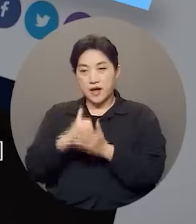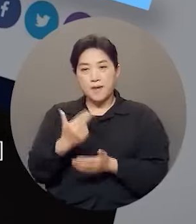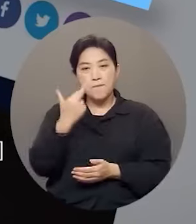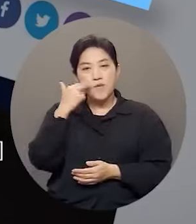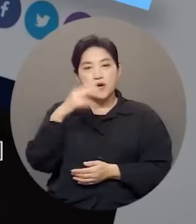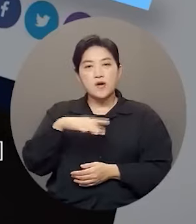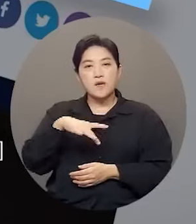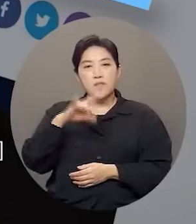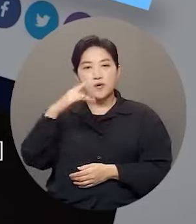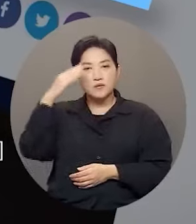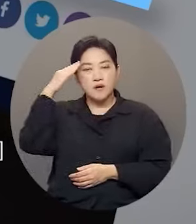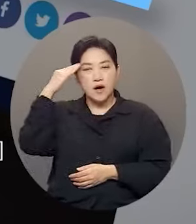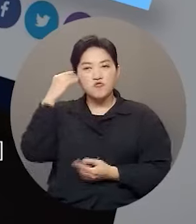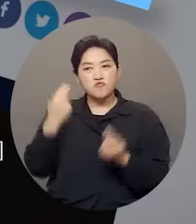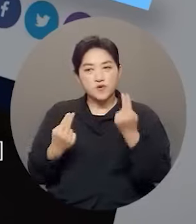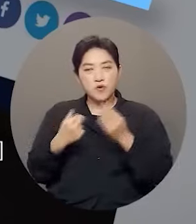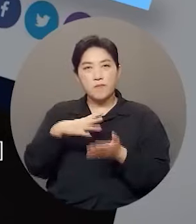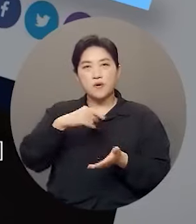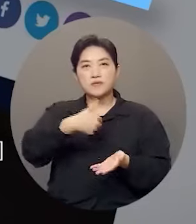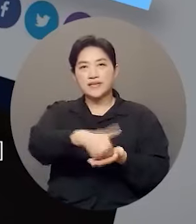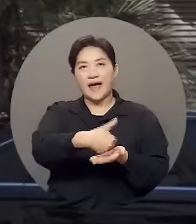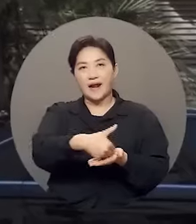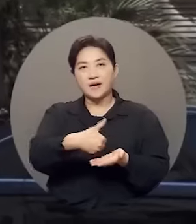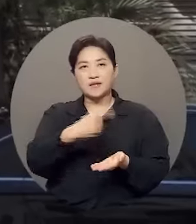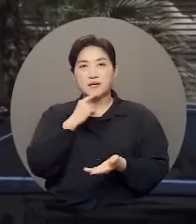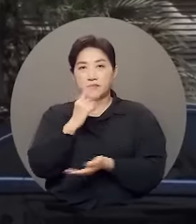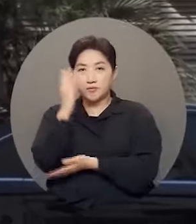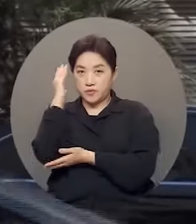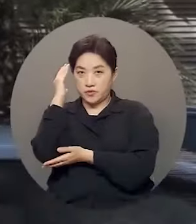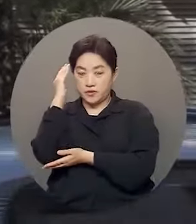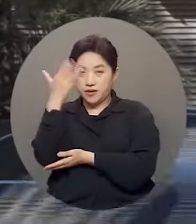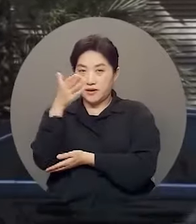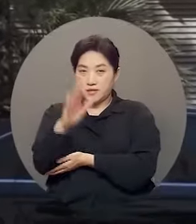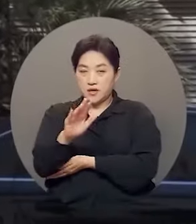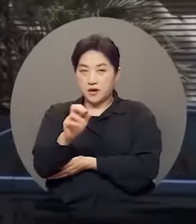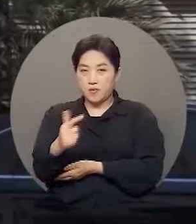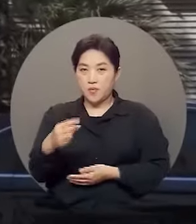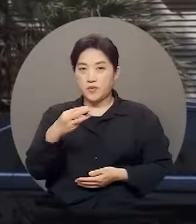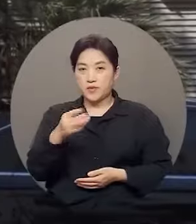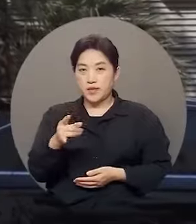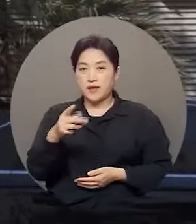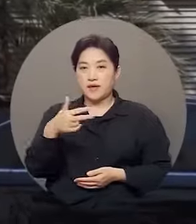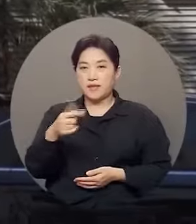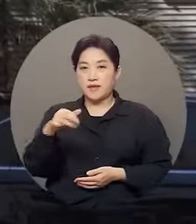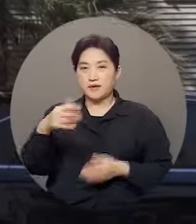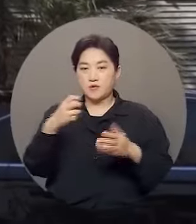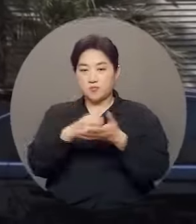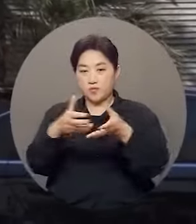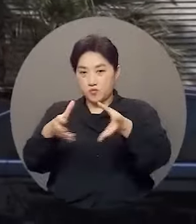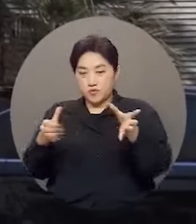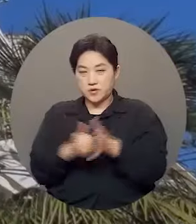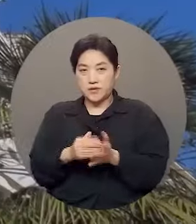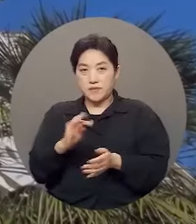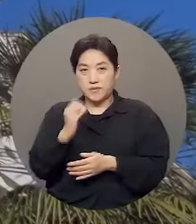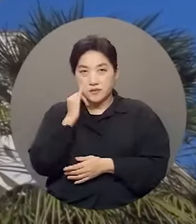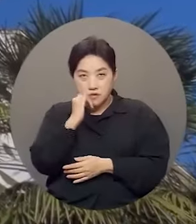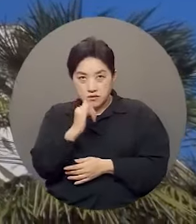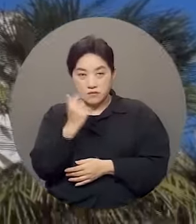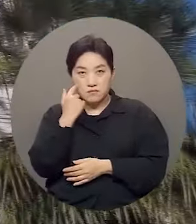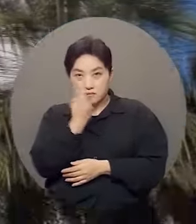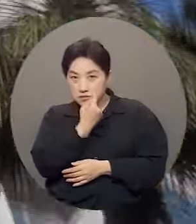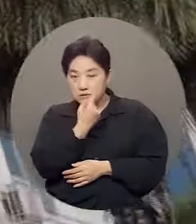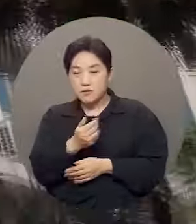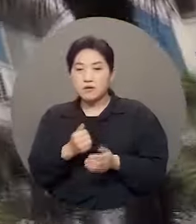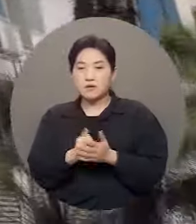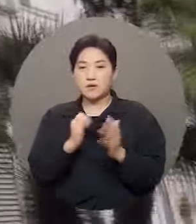먼저 범죄인 인도를 요청했다고 보도했습니다. 하지만 몬테네그로 법무부 측은 MBC와의 통화에서 회견